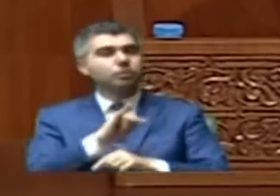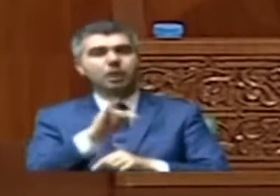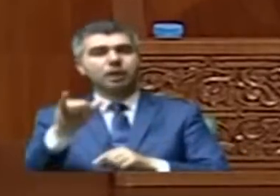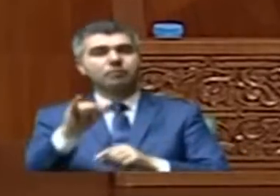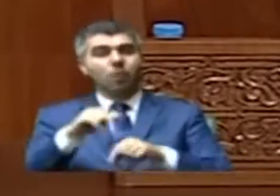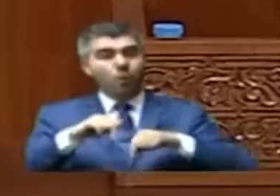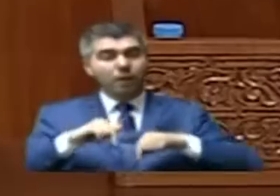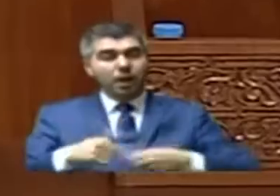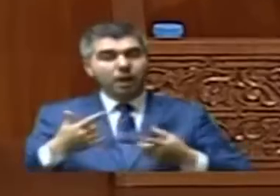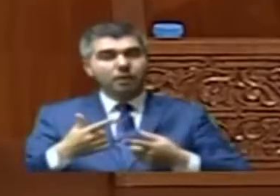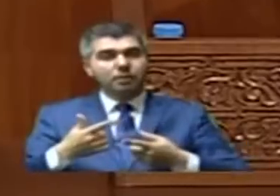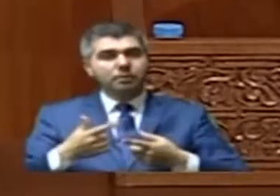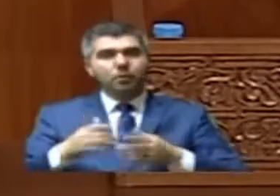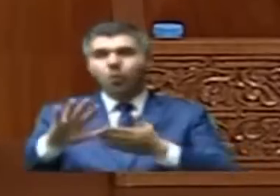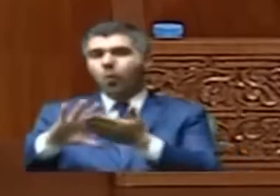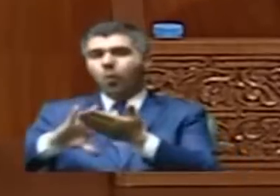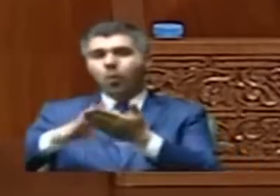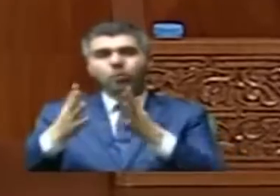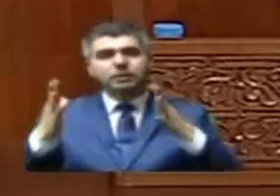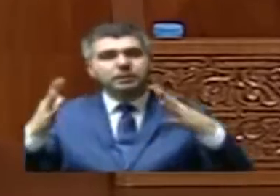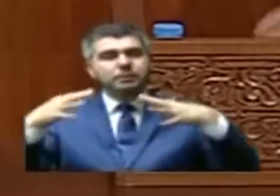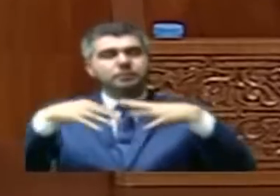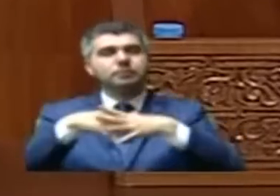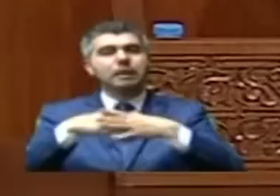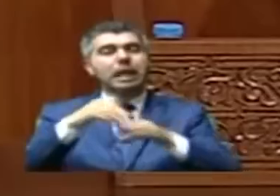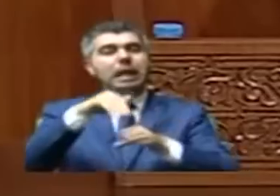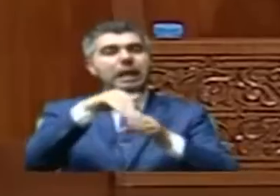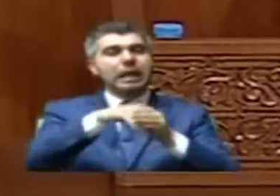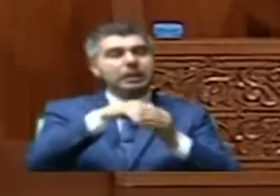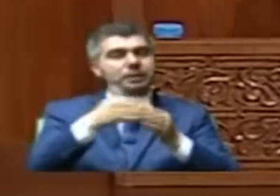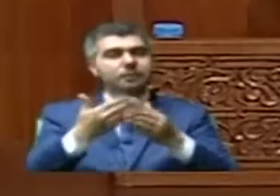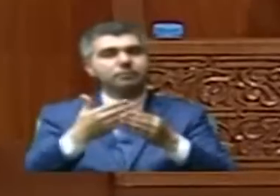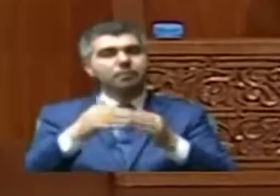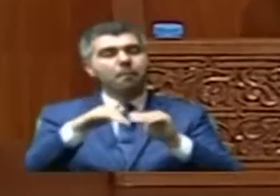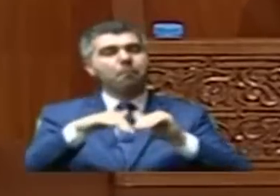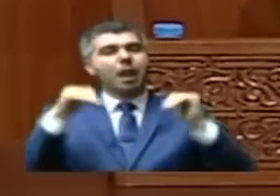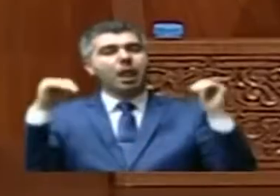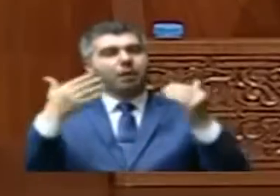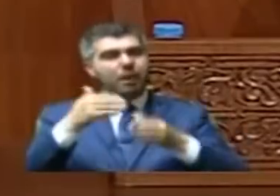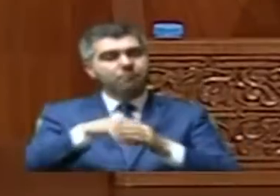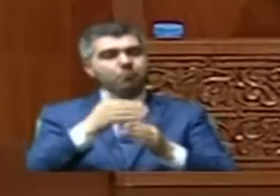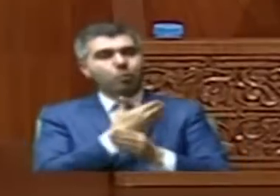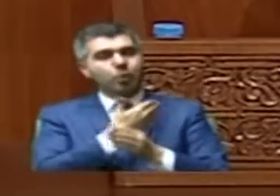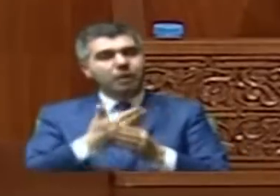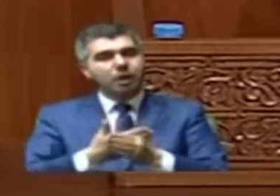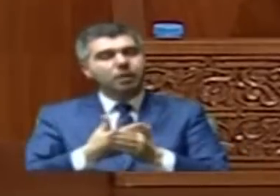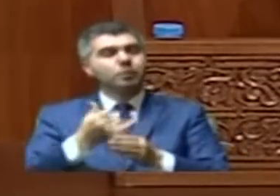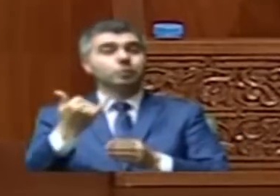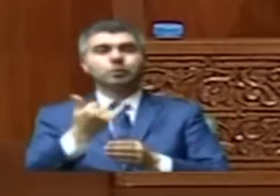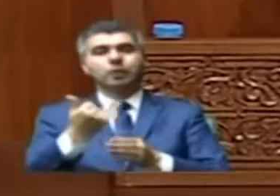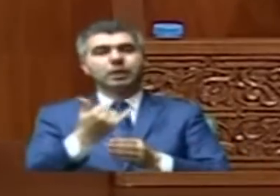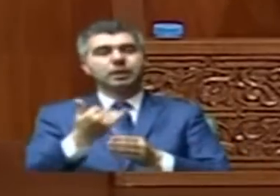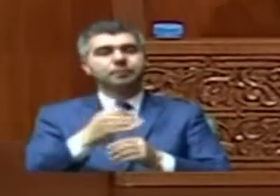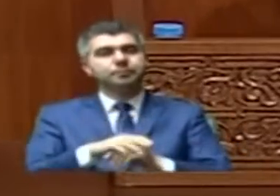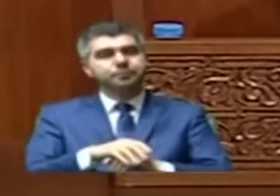بوحدها، التواصل هو ديال الجميع، وخصوصا للأحزاب السياسية والبرلمانيين لا شك كيقوموا بواحد الدور مهم